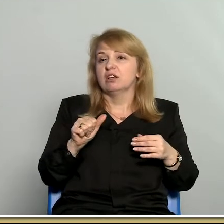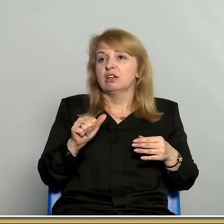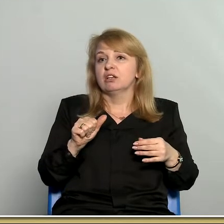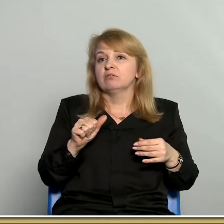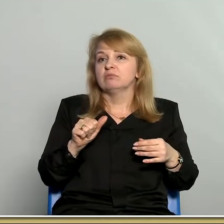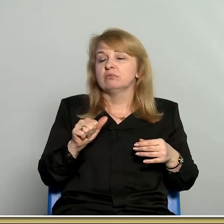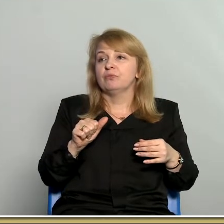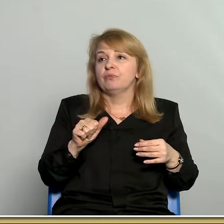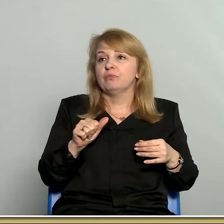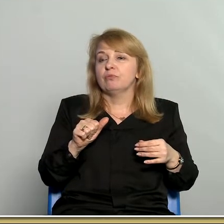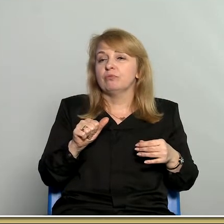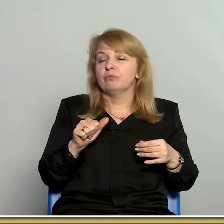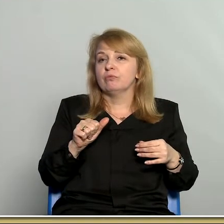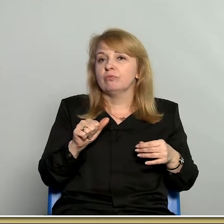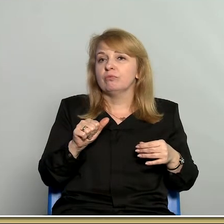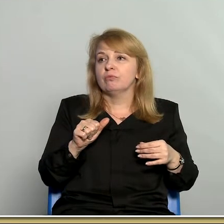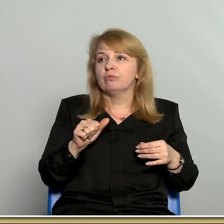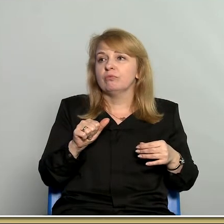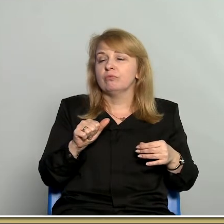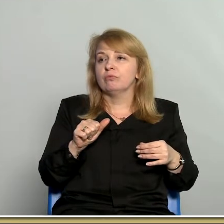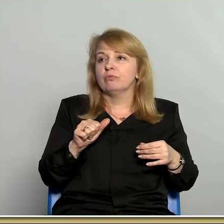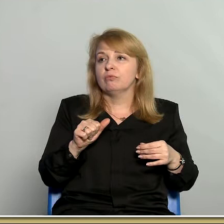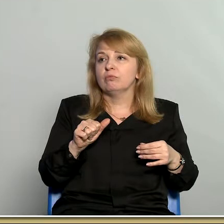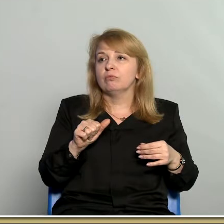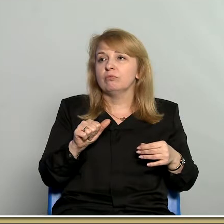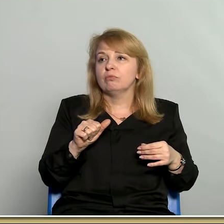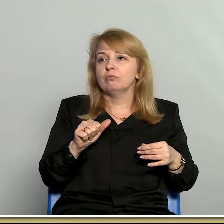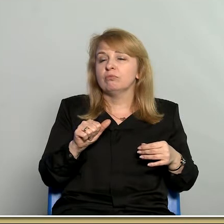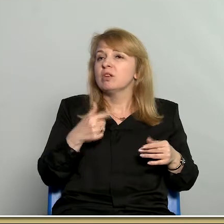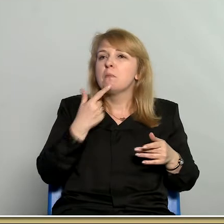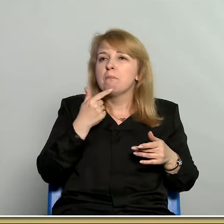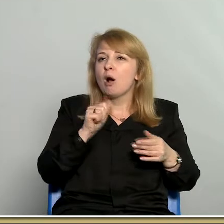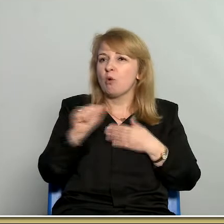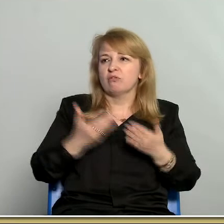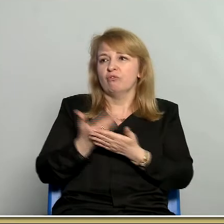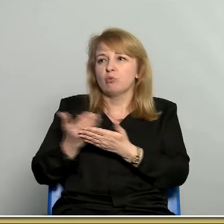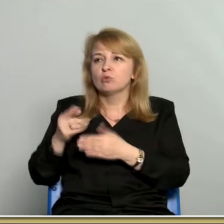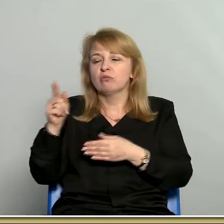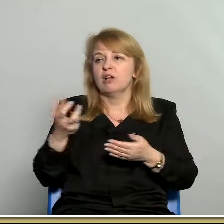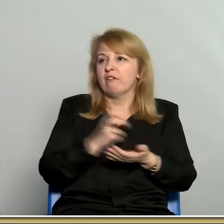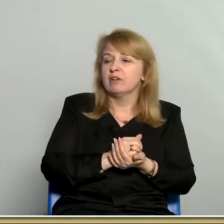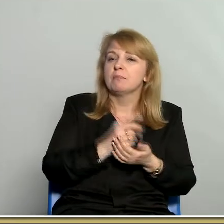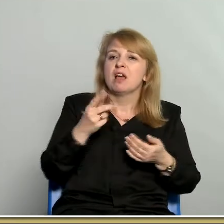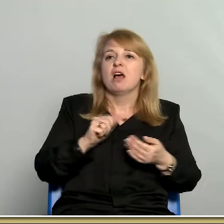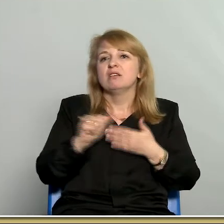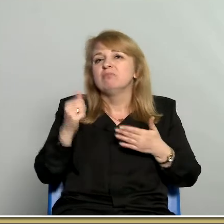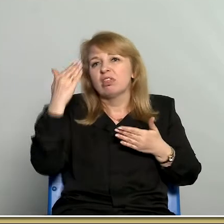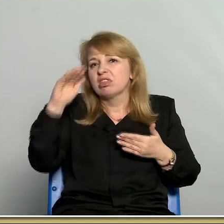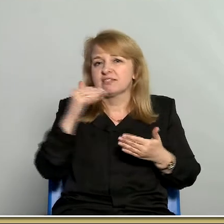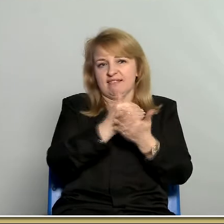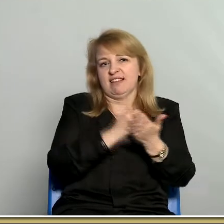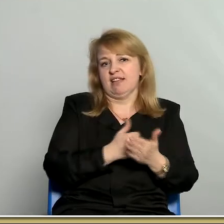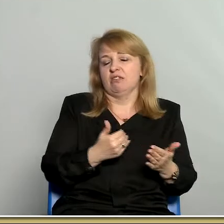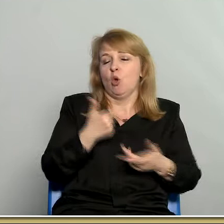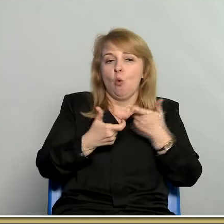że byłoby dużym nieodpowiedzialnością i ryzykiem ogłaszania naborów wniosków dla przedsiębiorców, nie znając dokładnie tych zasad.